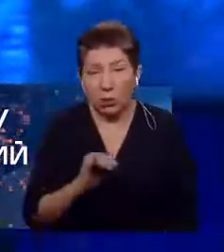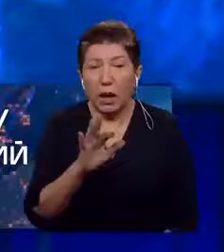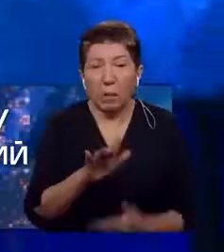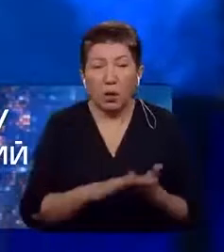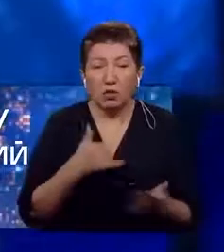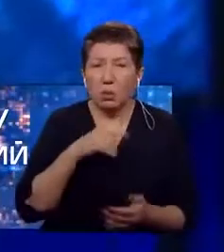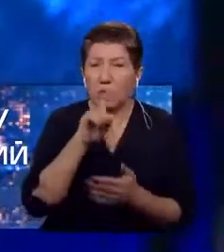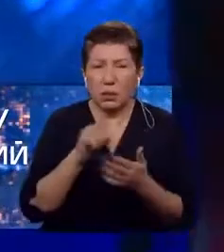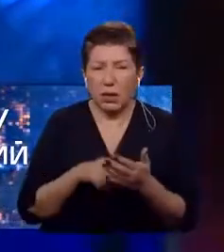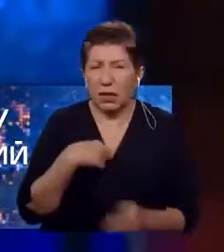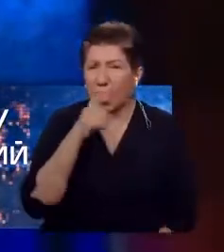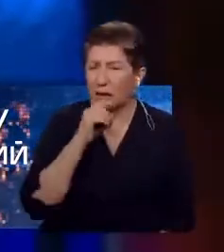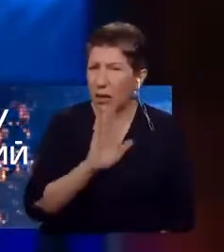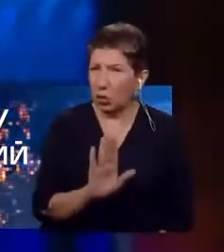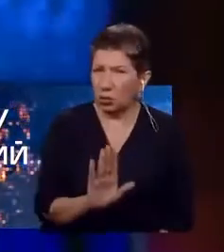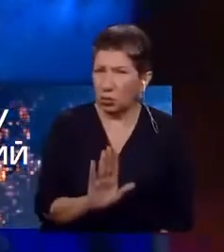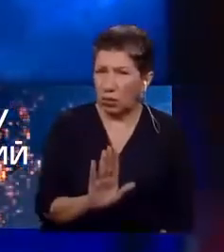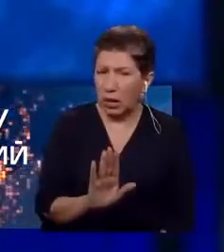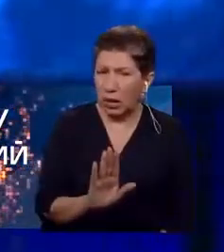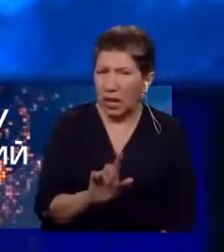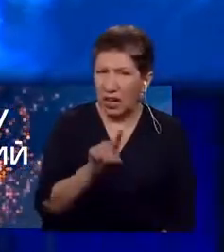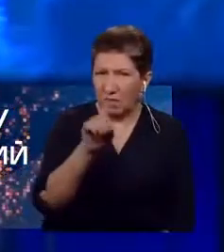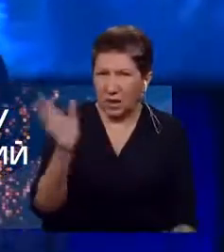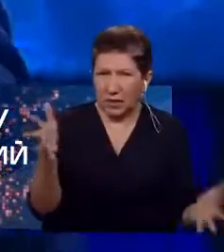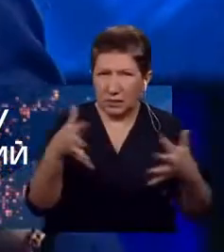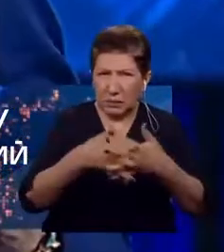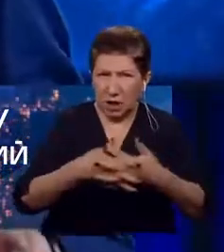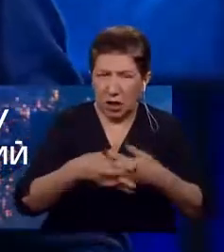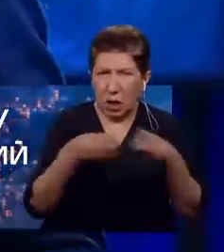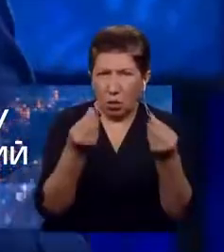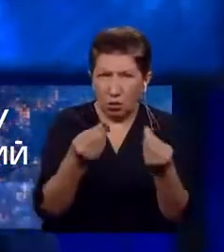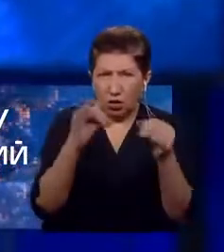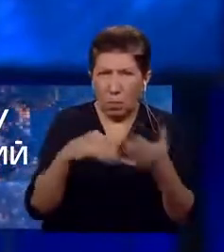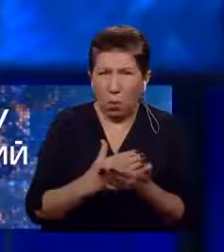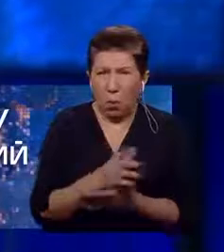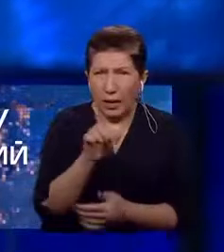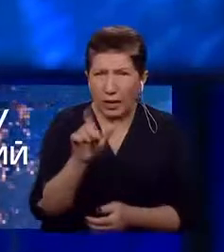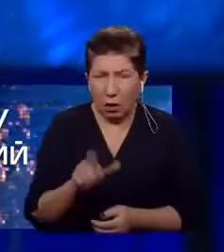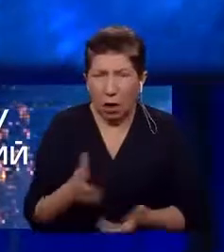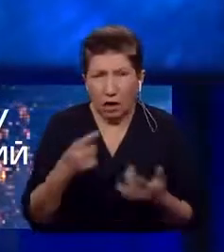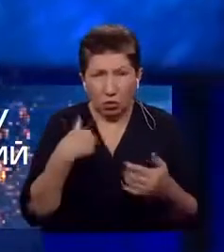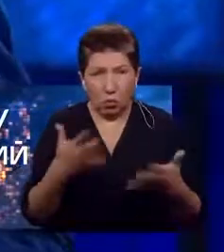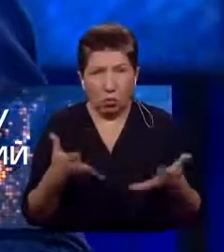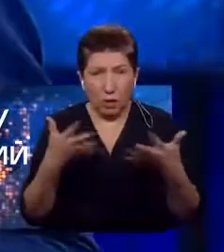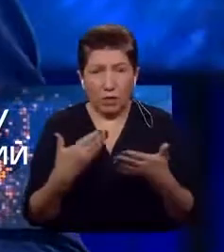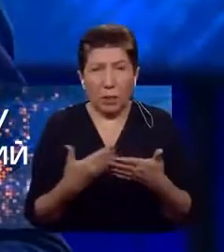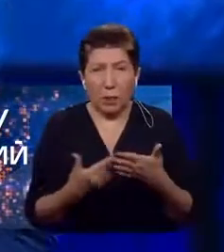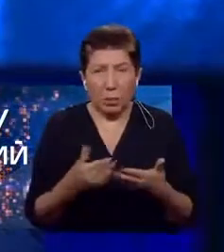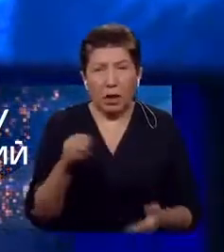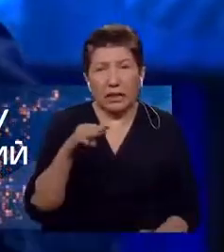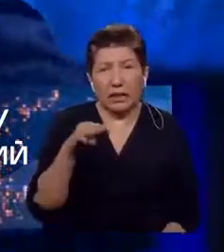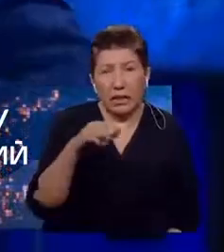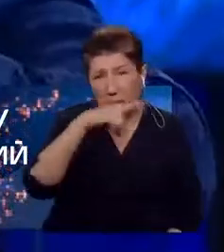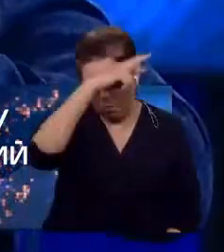мене питання, я не розумію. Ви змішали політику і гроші. Якщо ми уявимо собі, що, наприклад,